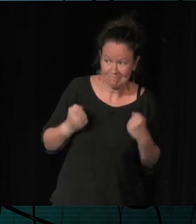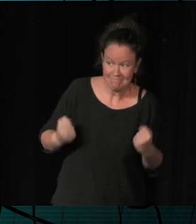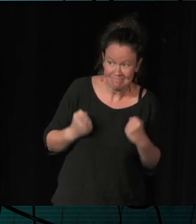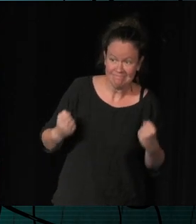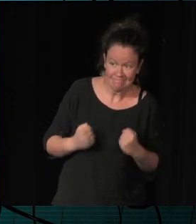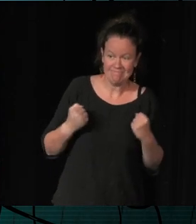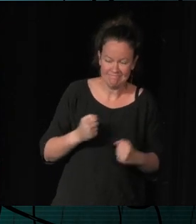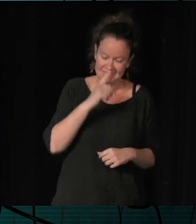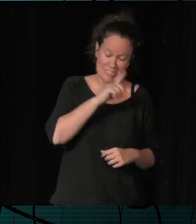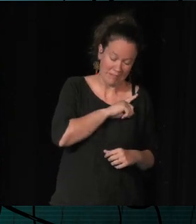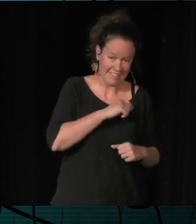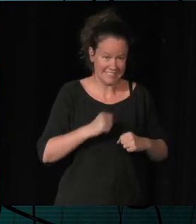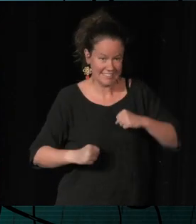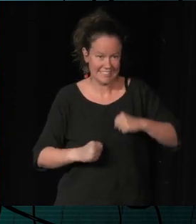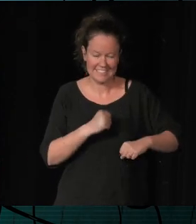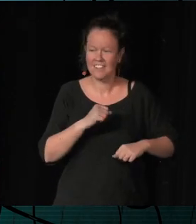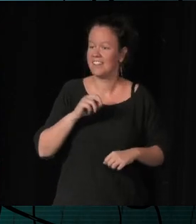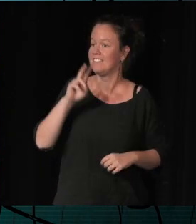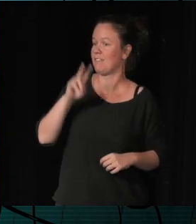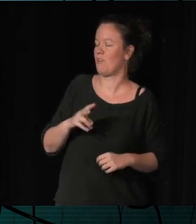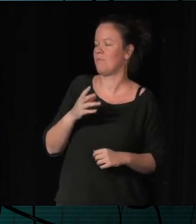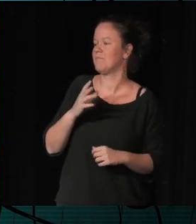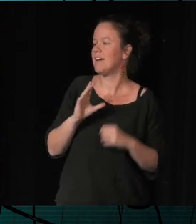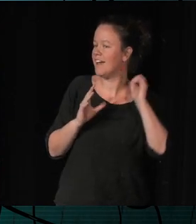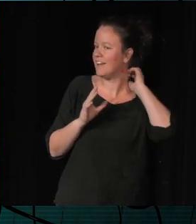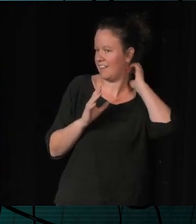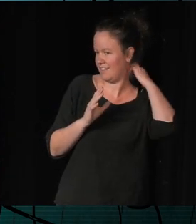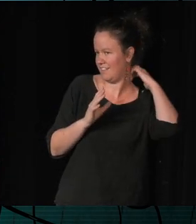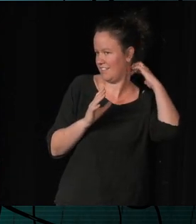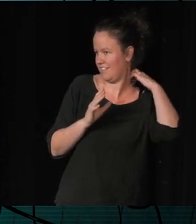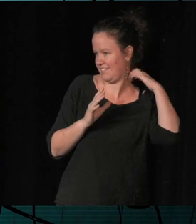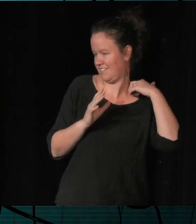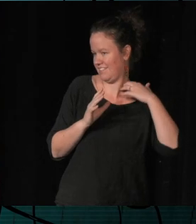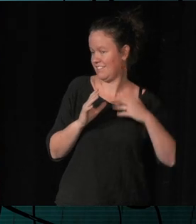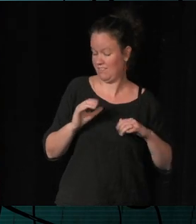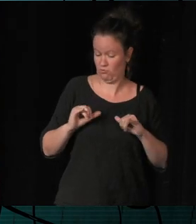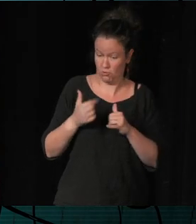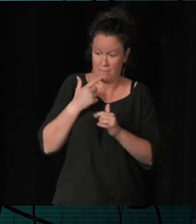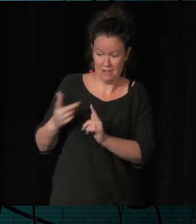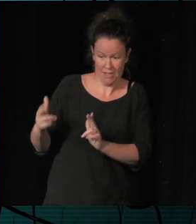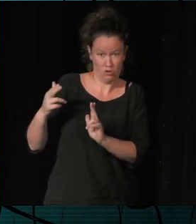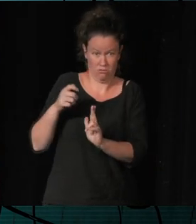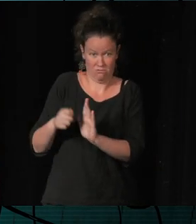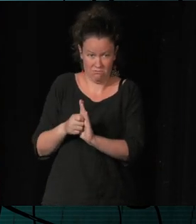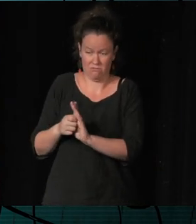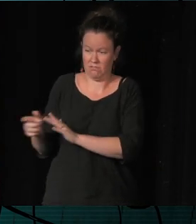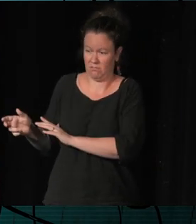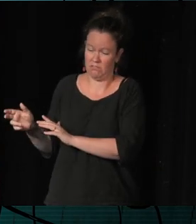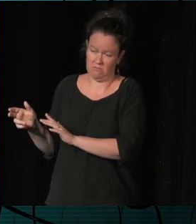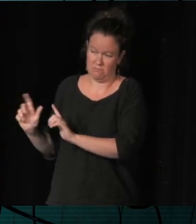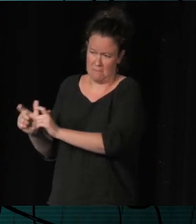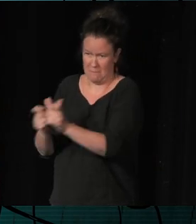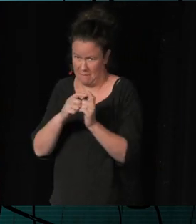Ouais. Allez-y, jouez, c'est un bon jeu. Et en fait, c'est un jeu aussi donc, qui va parler de ça, et c'est un jeu qui va aussi explorer